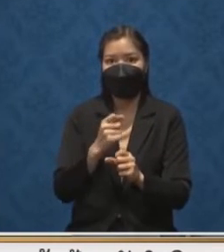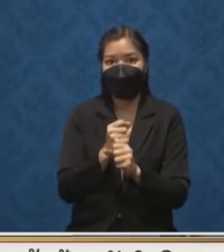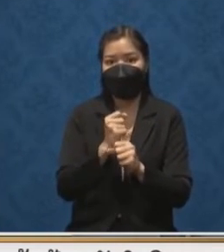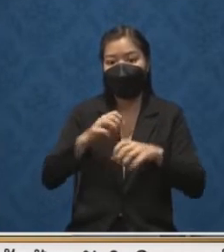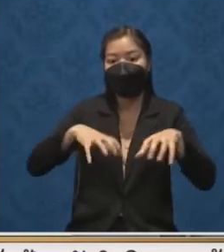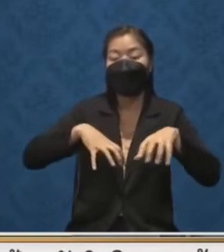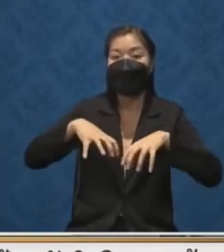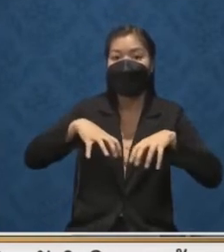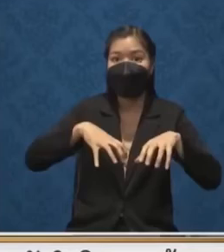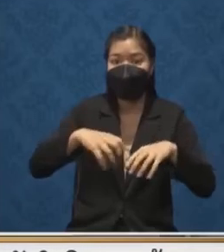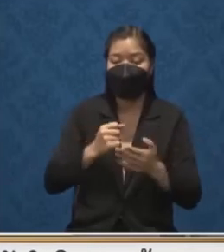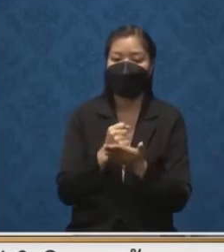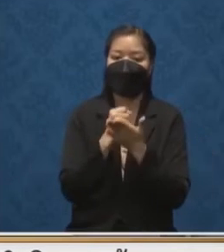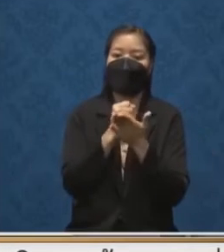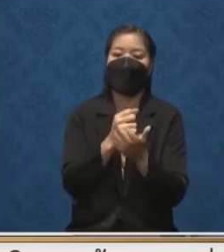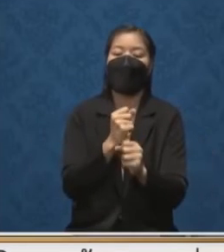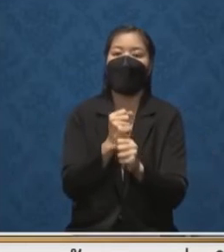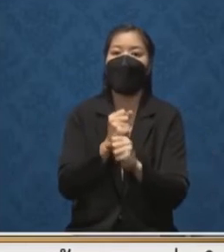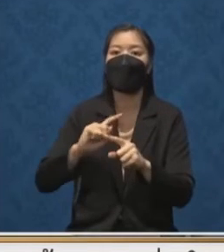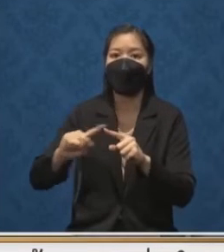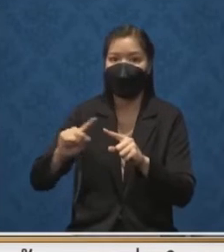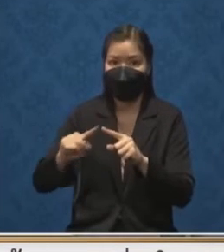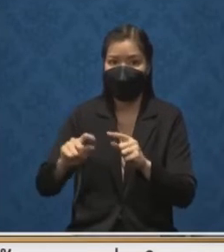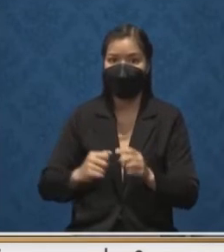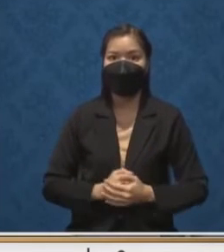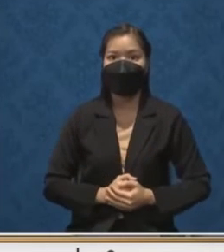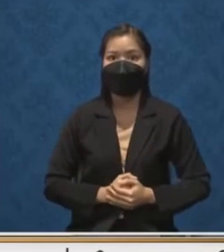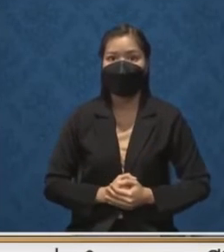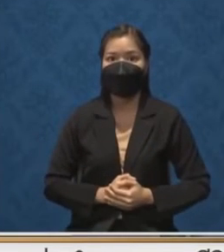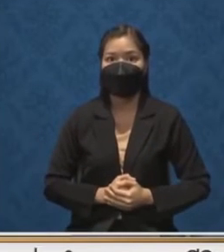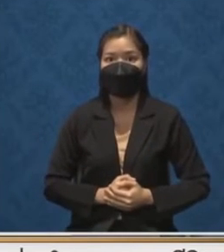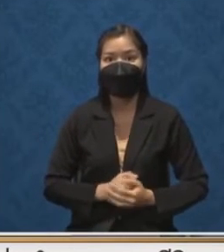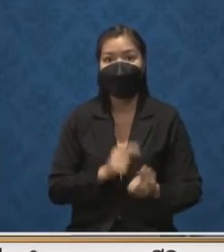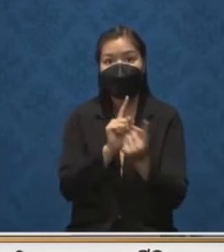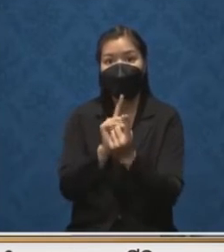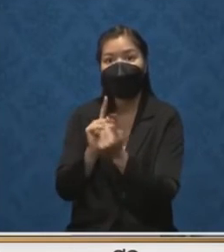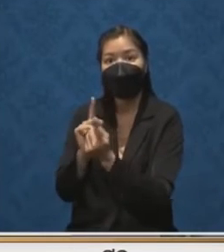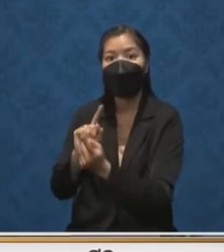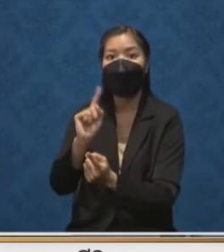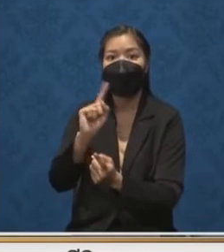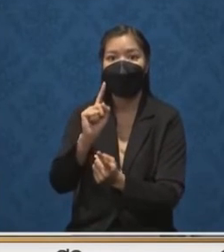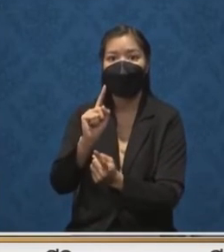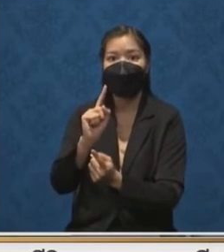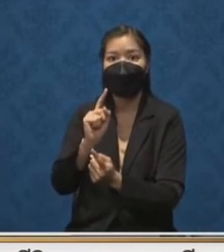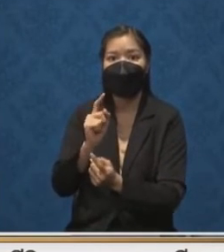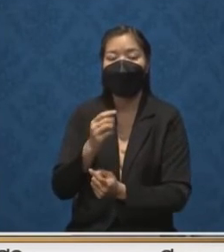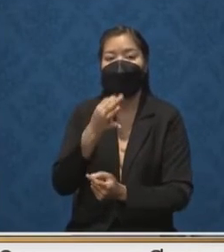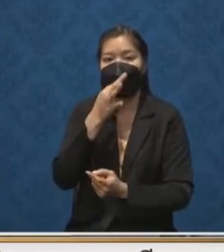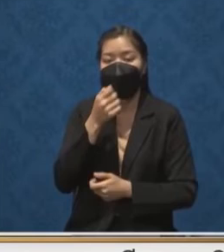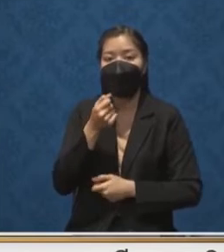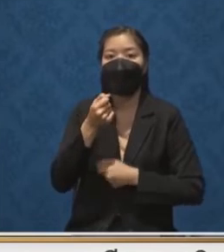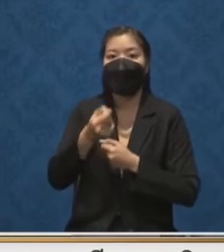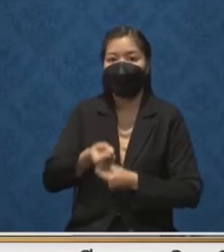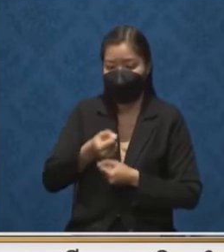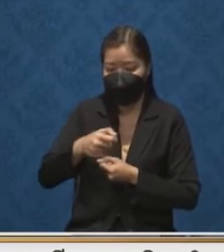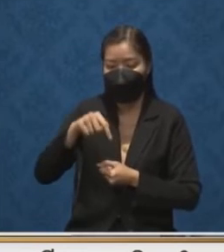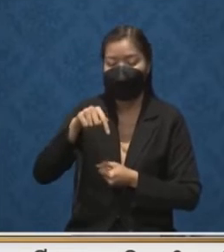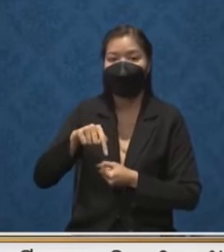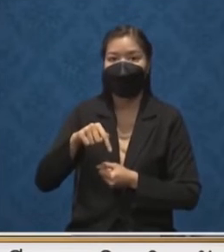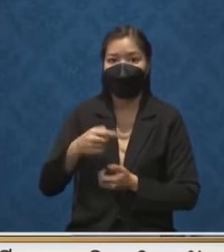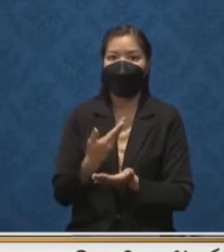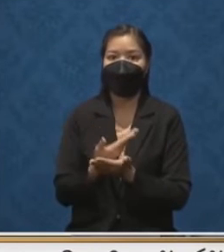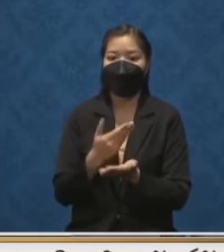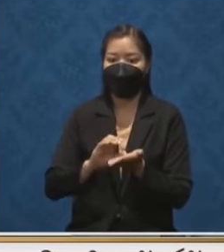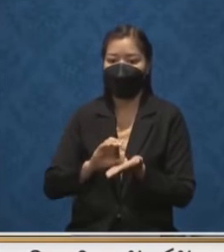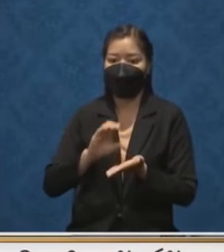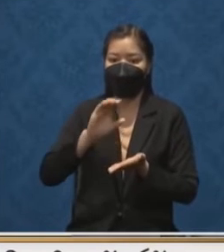ปช่วยเหลืองานต่างๆนะครับโดยเฉพาะอย่างยิ่งงานของเกษตรนะครับเกษตรกรเนี่ยได้รับเงินโดยรวมประม